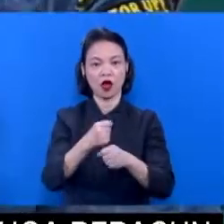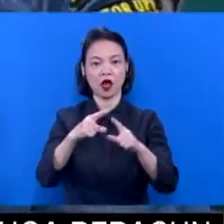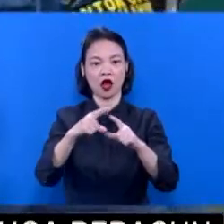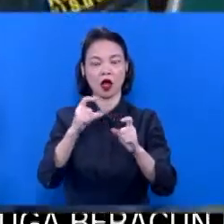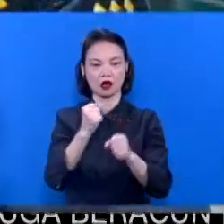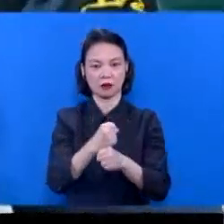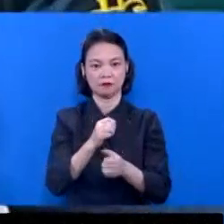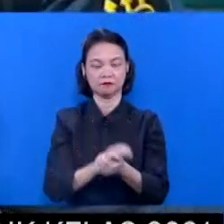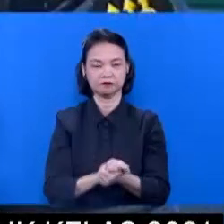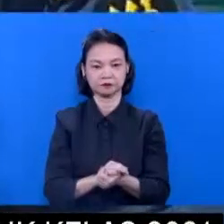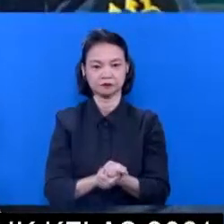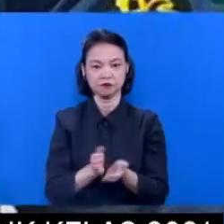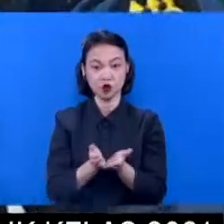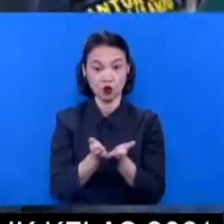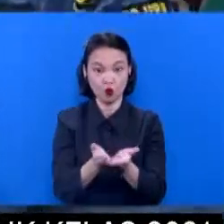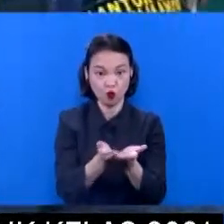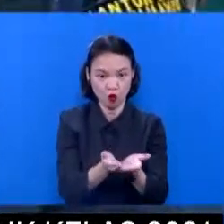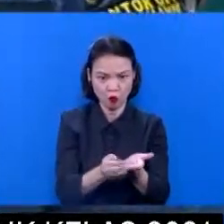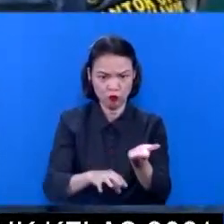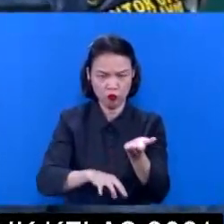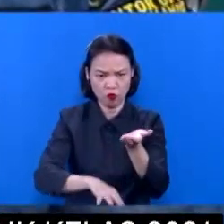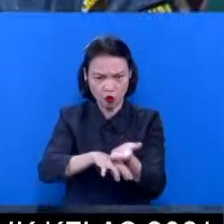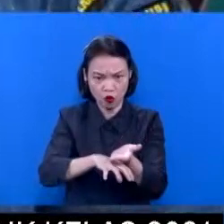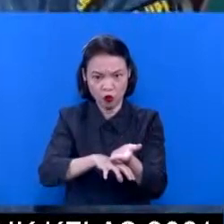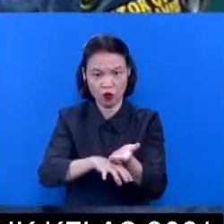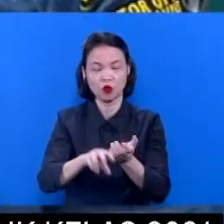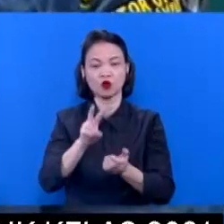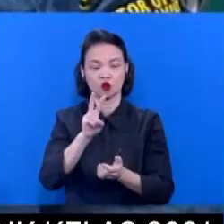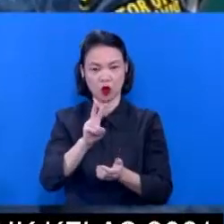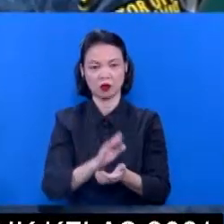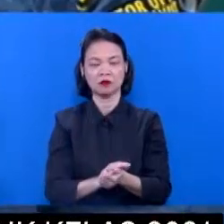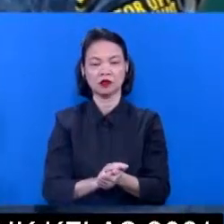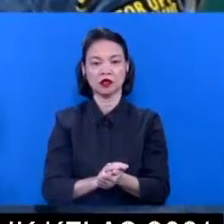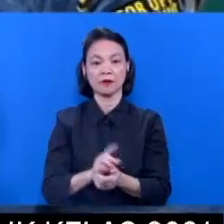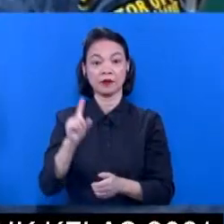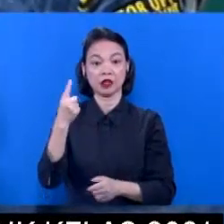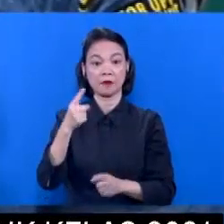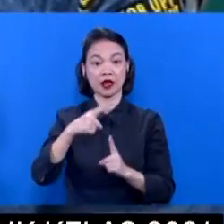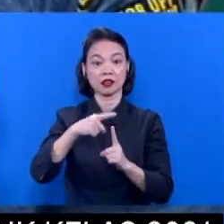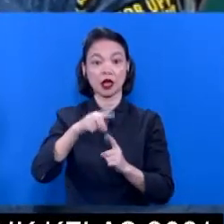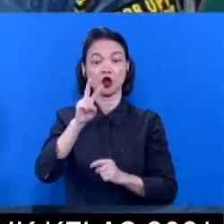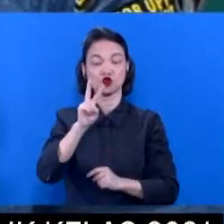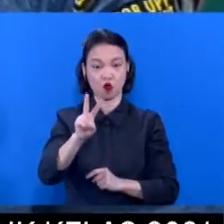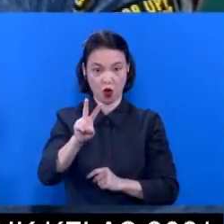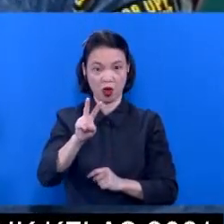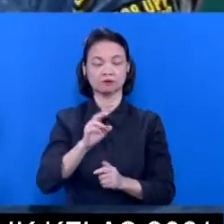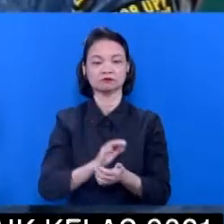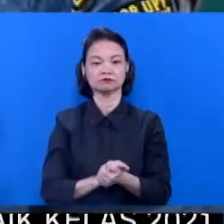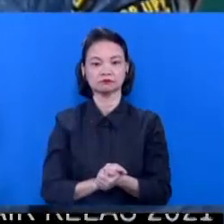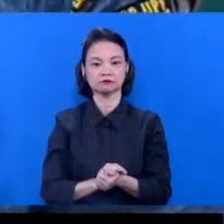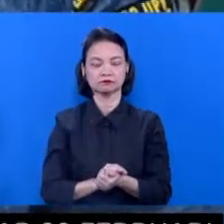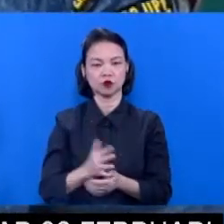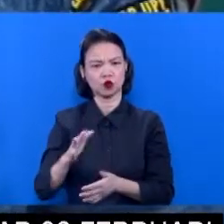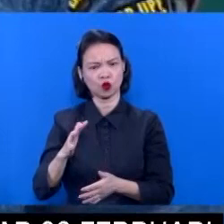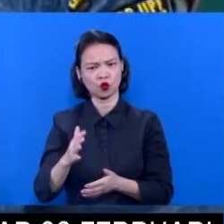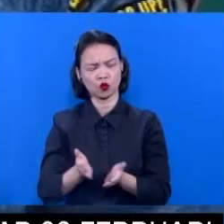jadi dia kandasnya itu dua. Jadi pertama tanggal 2 itu di Meos Manggara. Iya. Nah, abis itu, kurang lebih